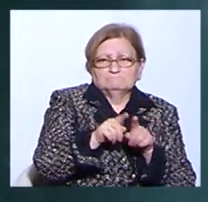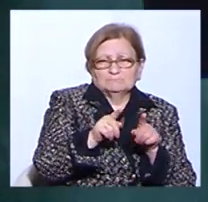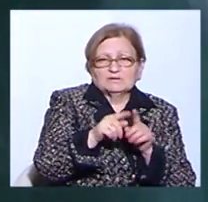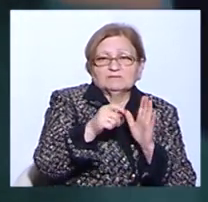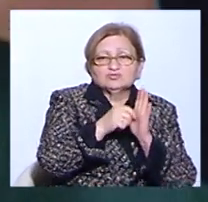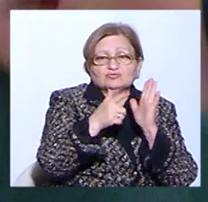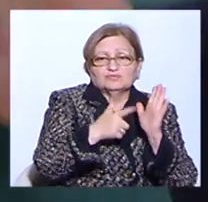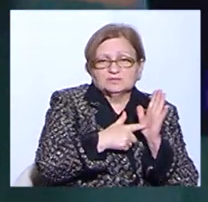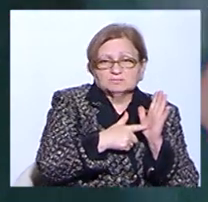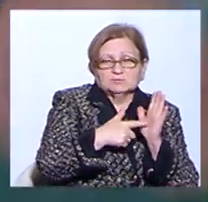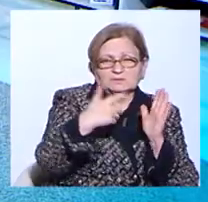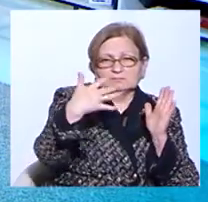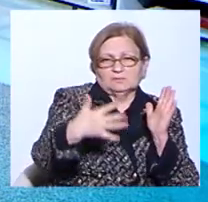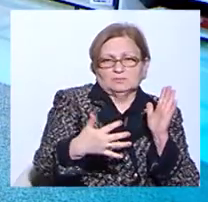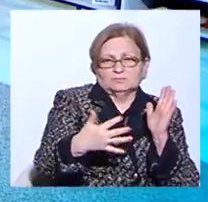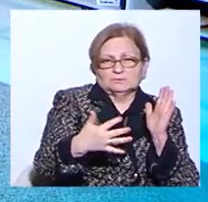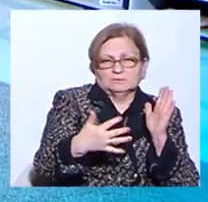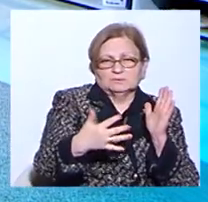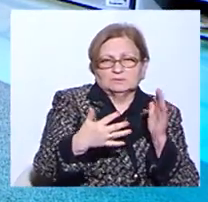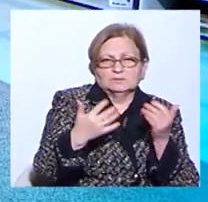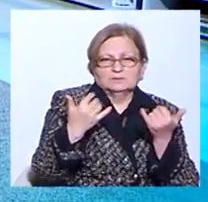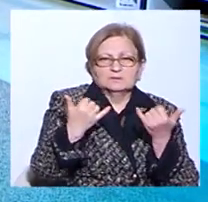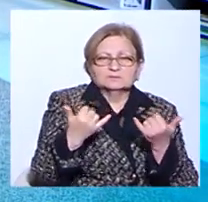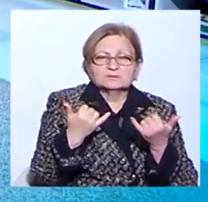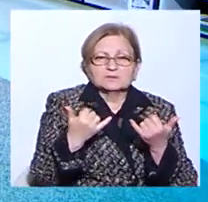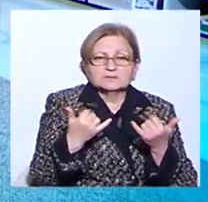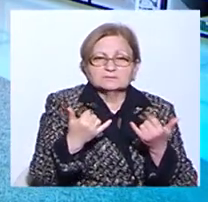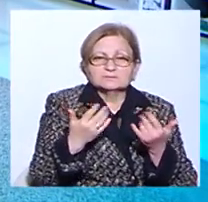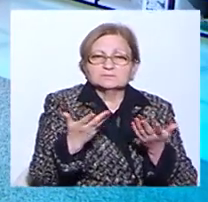17 მეხუთედი. აი დღეს როგორ შენივრათ